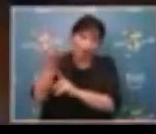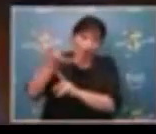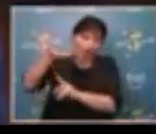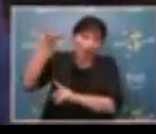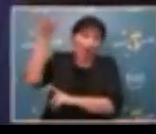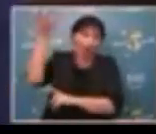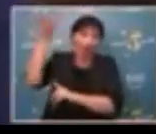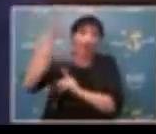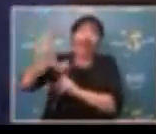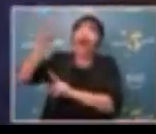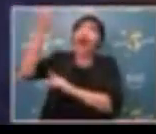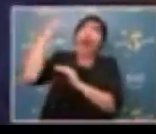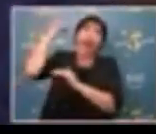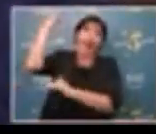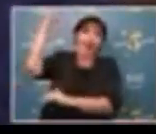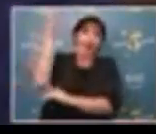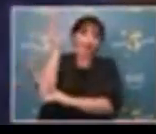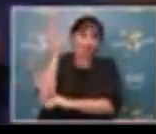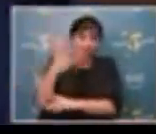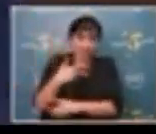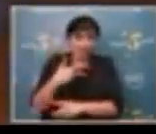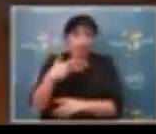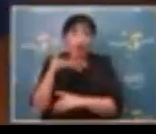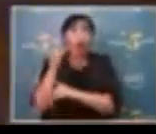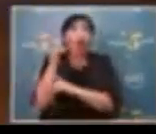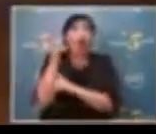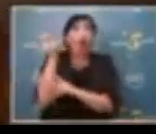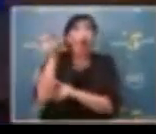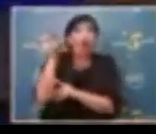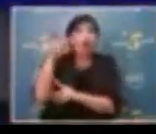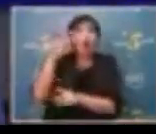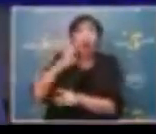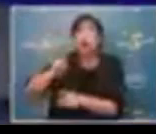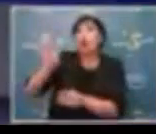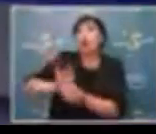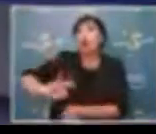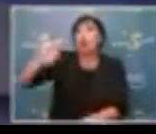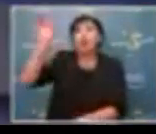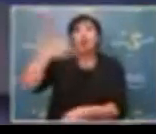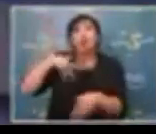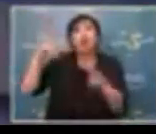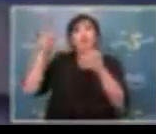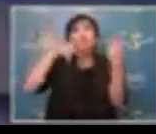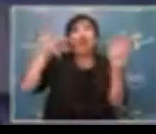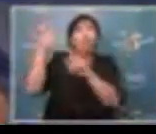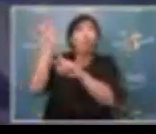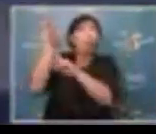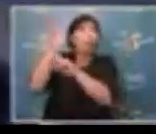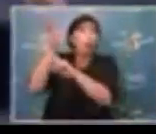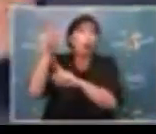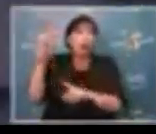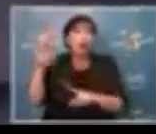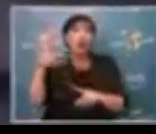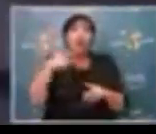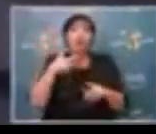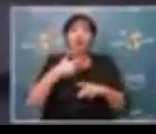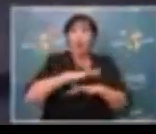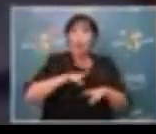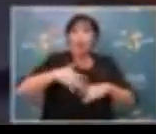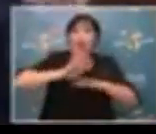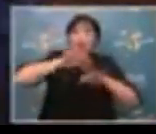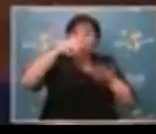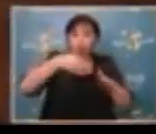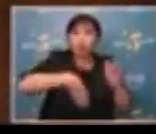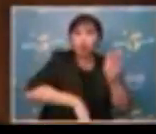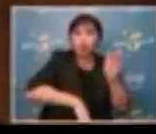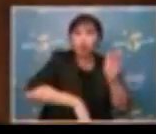ad alta altezza. L'eolico preso a 200 metri, che c'è sempre vento, le maree, le correnti sottomarine,